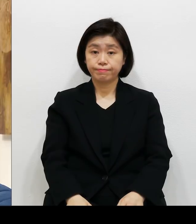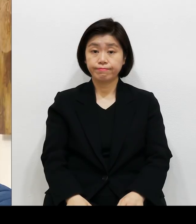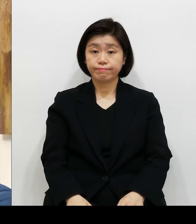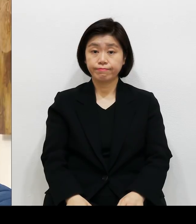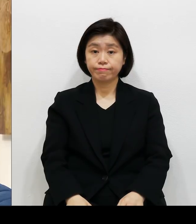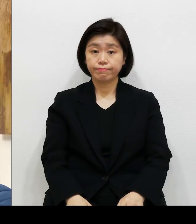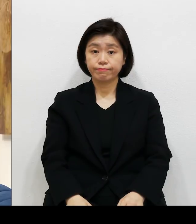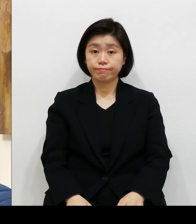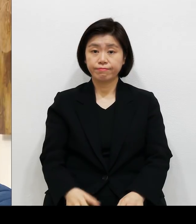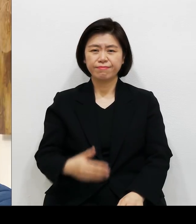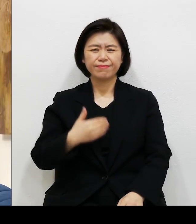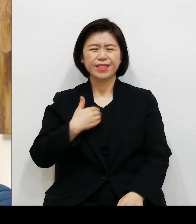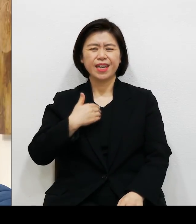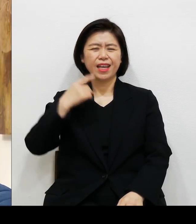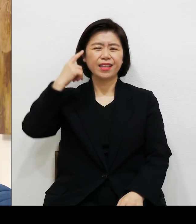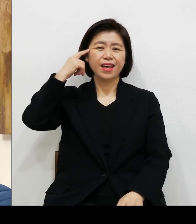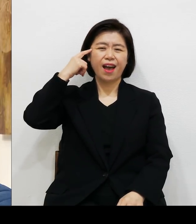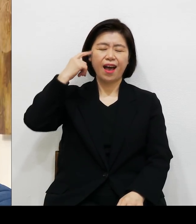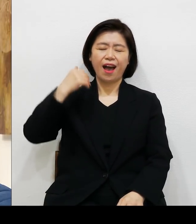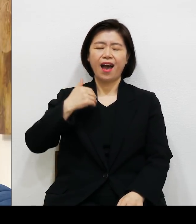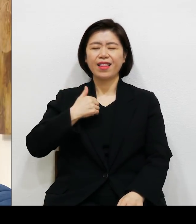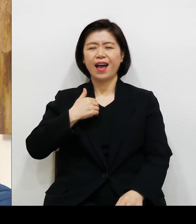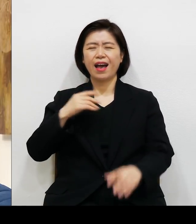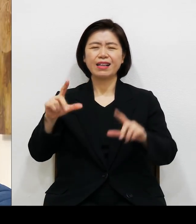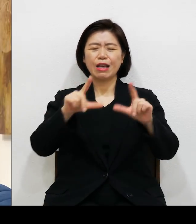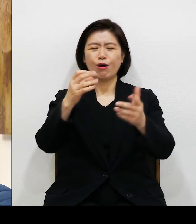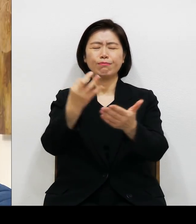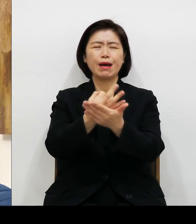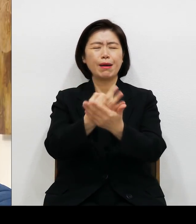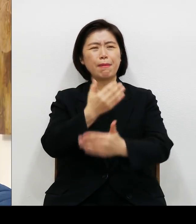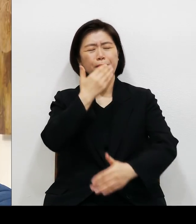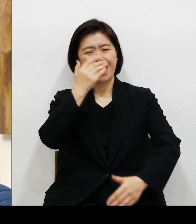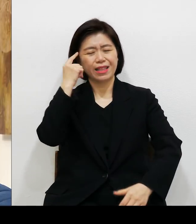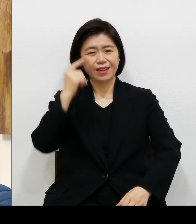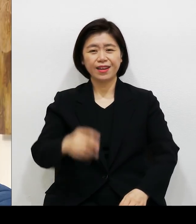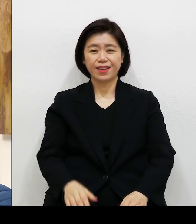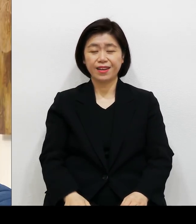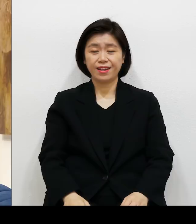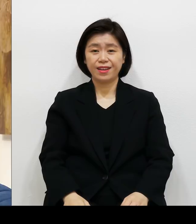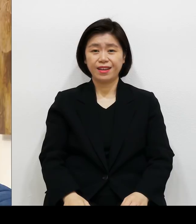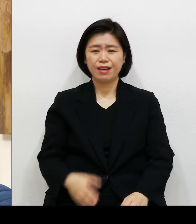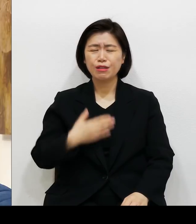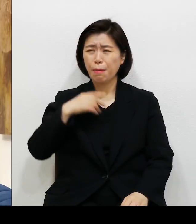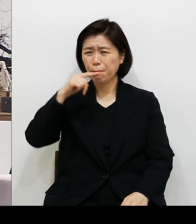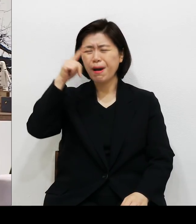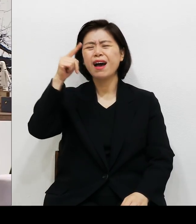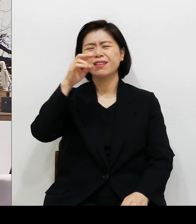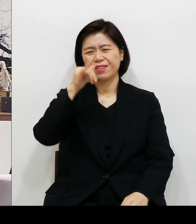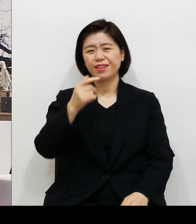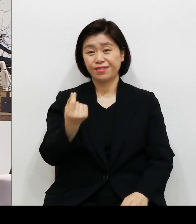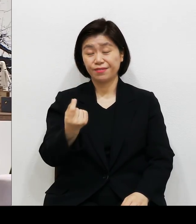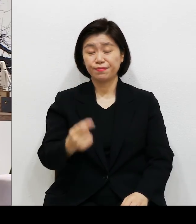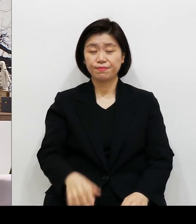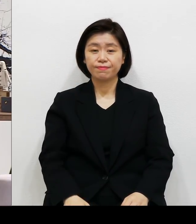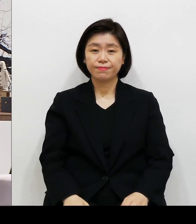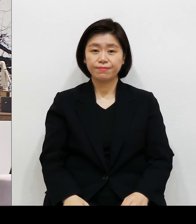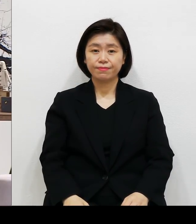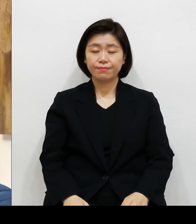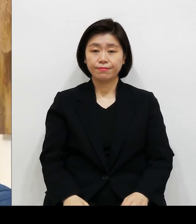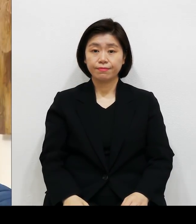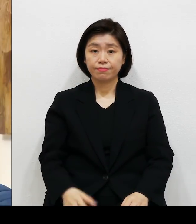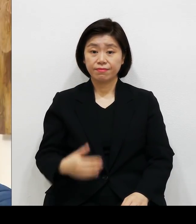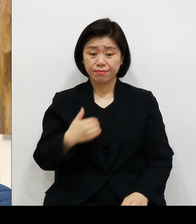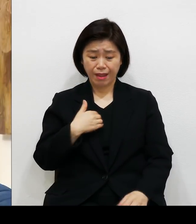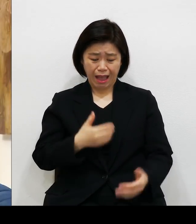제가 기존에는 저 스스로가 너무 생활력이 강한 사람이고, 네. 제가 되게 오만방자했었어요. 네. 내가 뭐